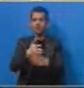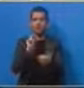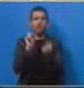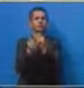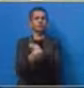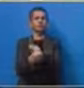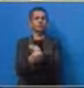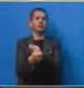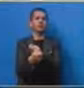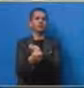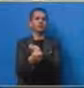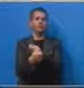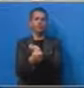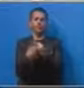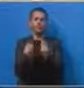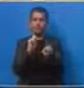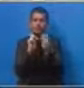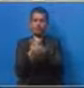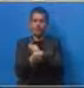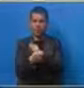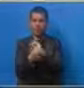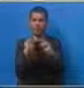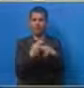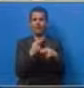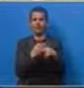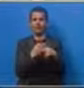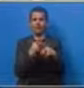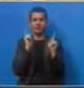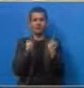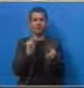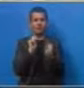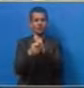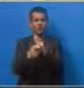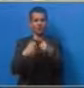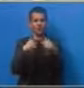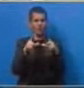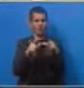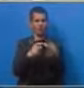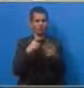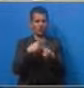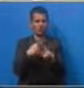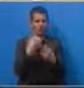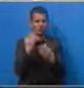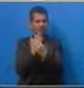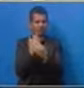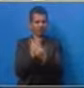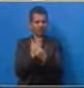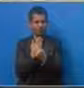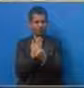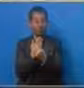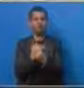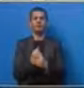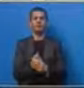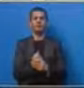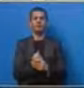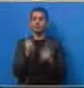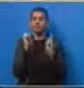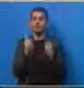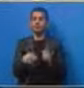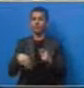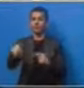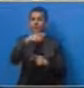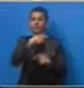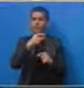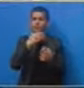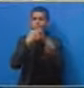ndryshoj. Por edhe për këtë ndryshim nominal, nevojitet ndryshime kushtetuese, po për këto ndryshime kushtetuese, do duhet ju